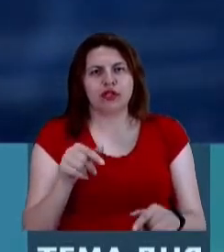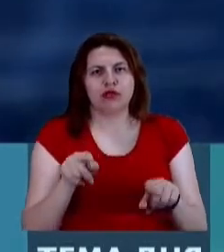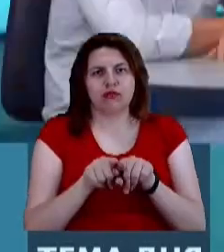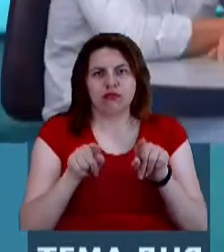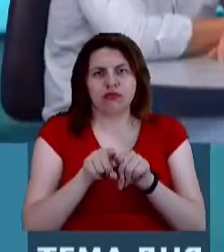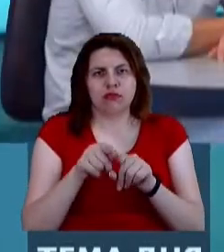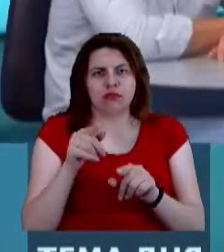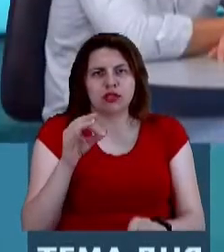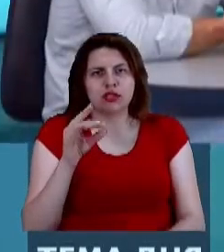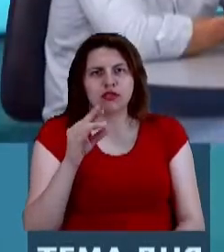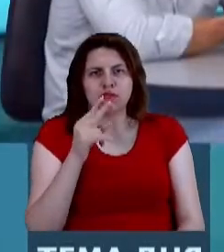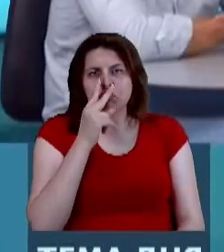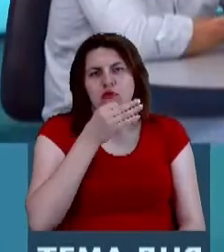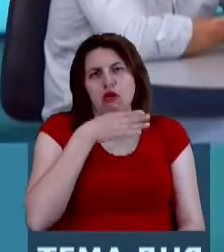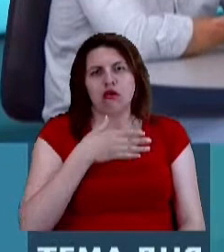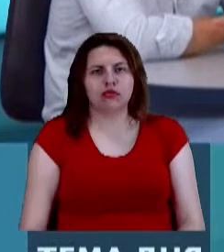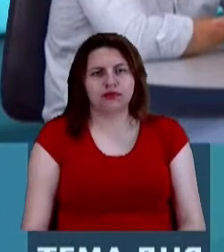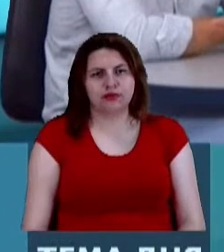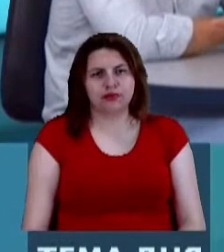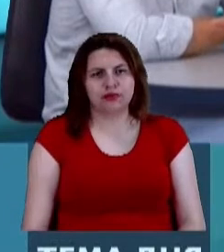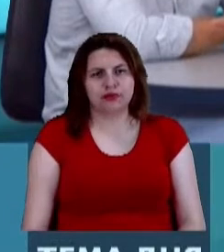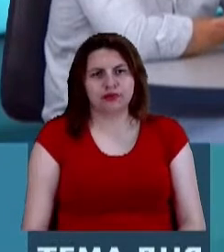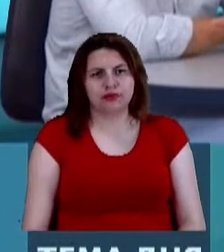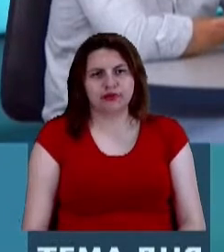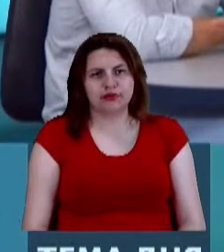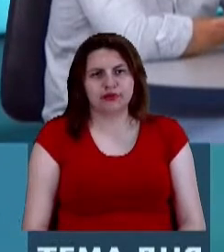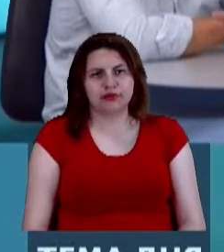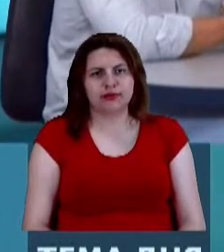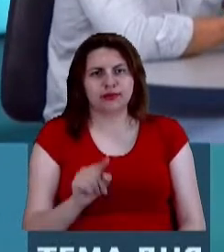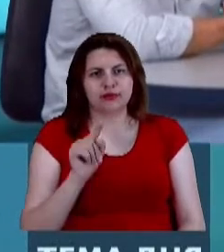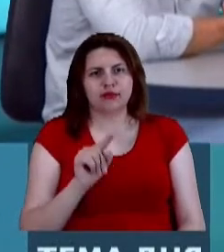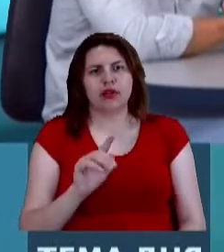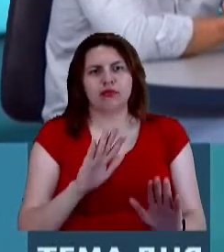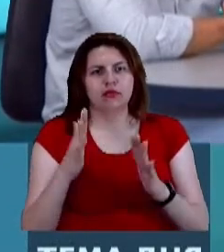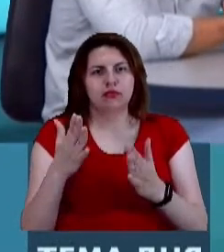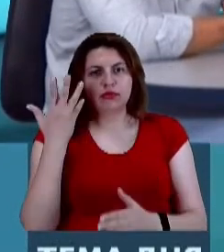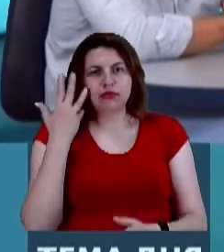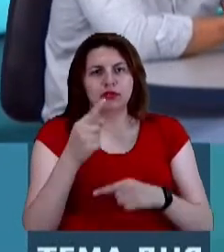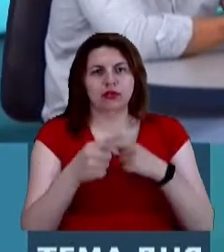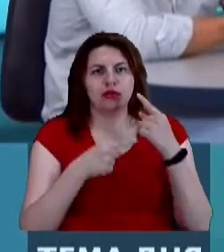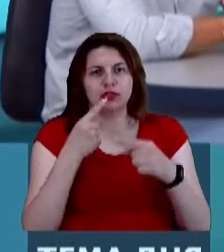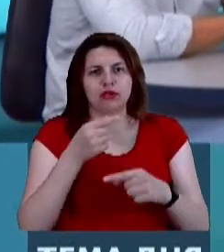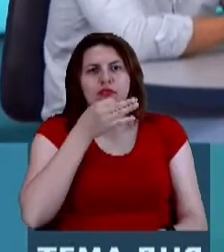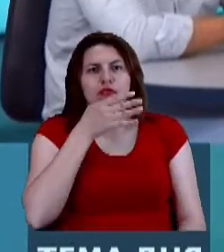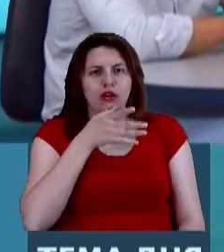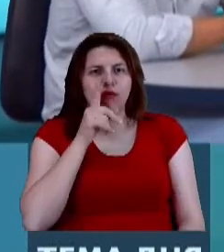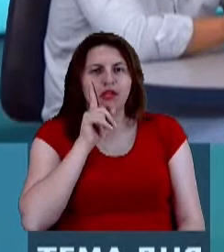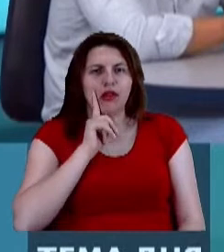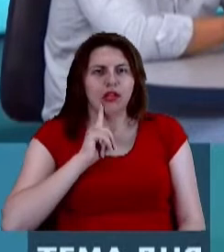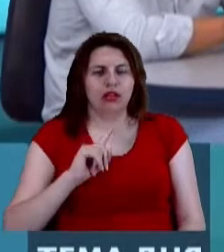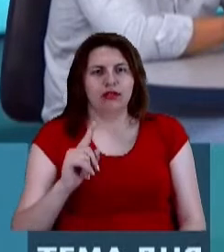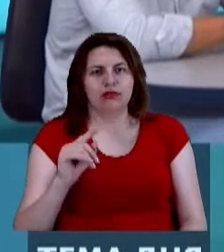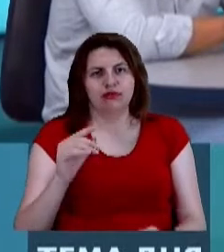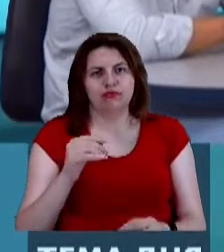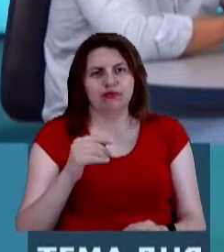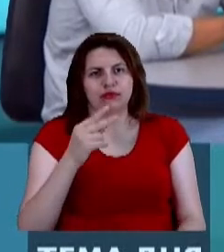симпатіями глядача? Ні, знаєте, ну це ж такі елементи, коли ти говориш, власне, для того, щоб сподобатися глядачу, для того, щоб набити